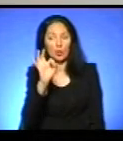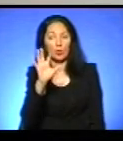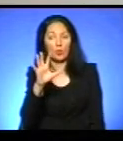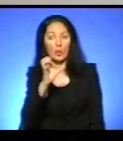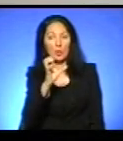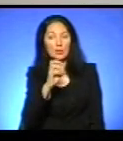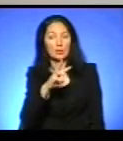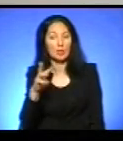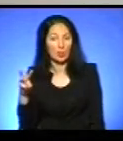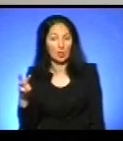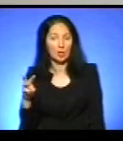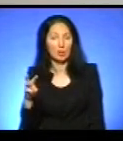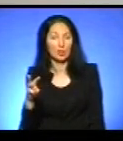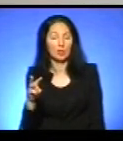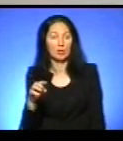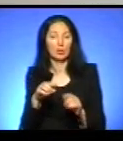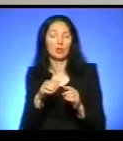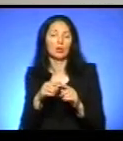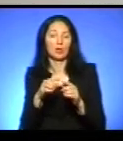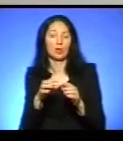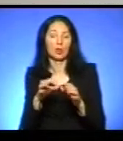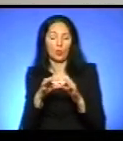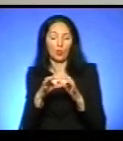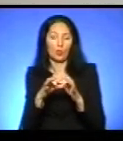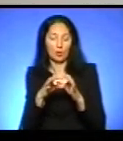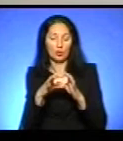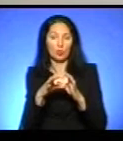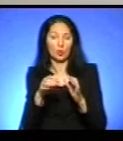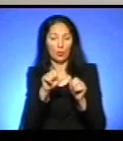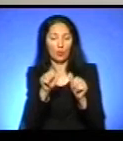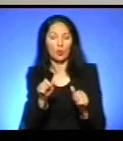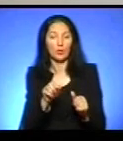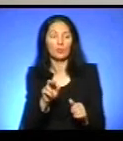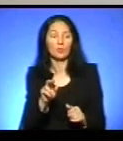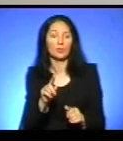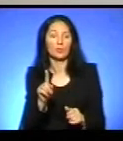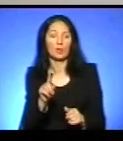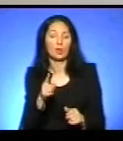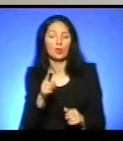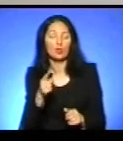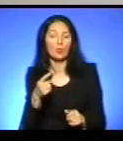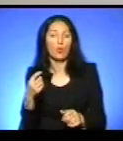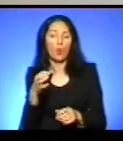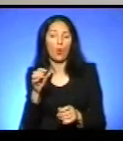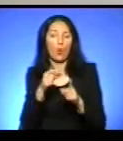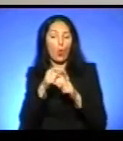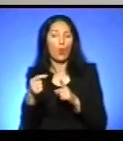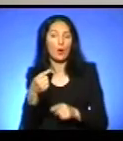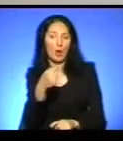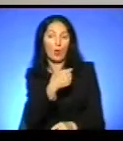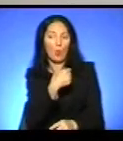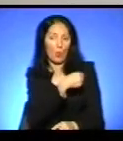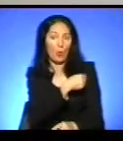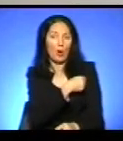см конічної форми. Щоб куля потрапила в плечову артерію, могла